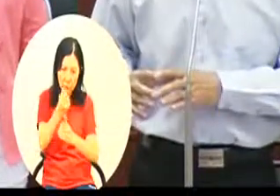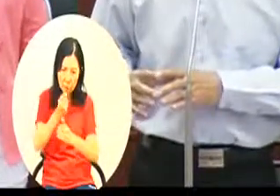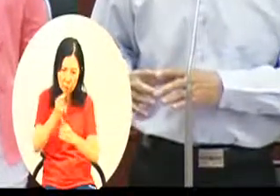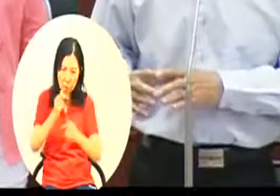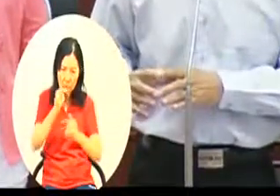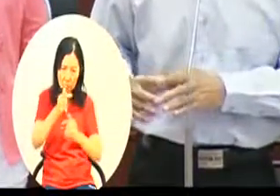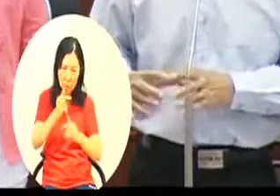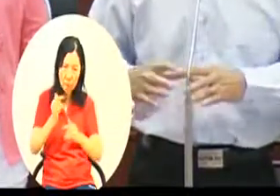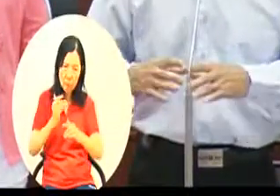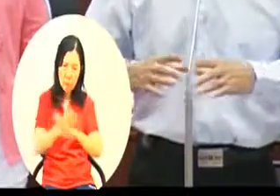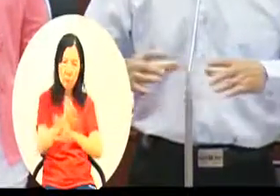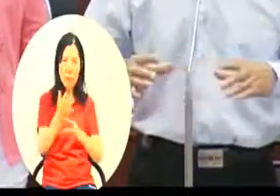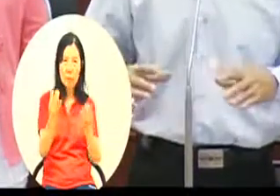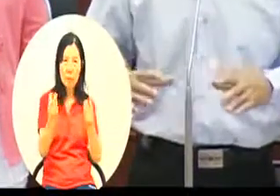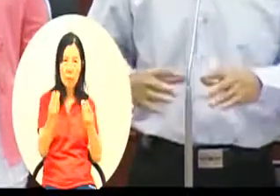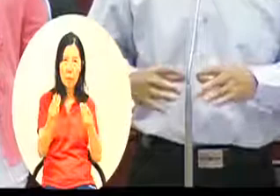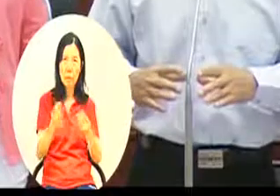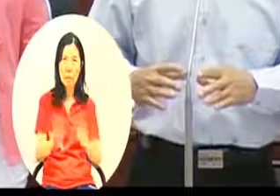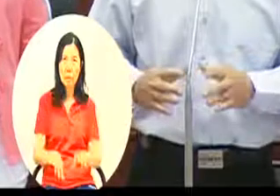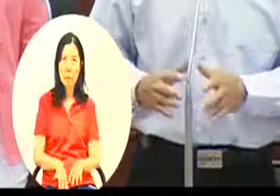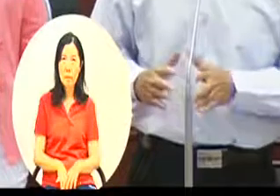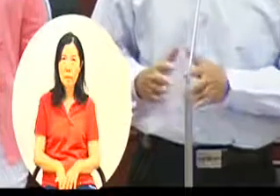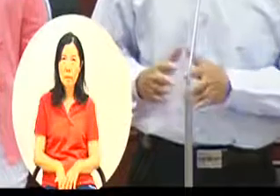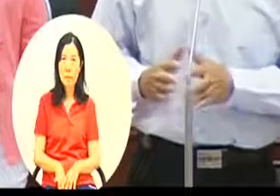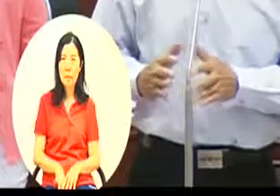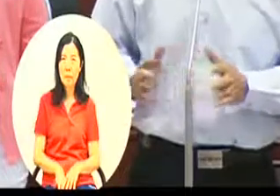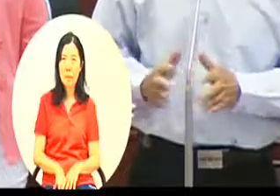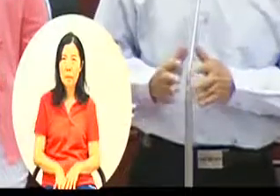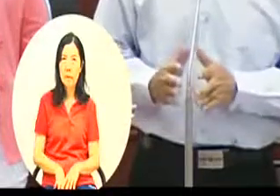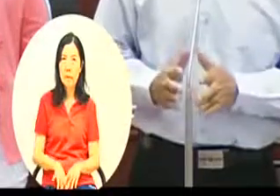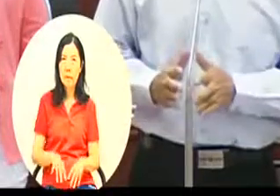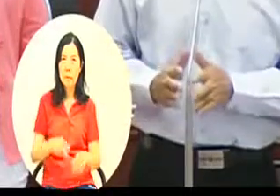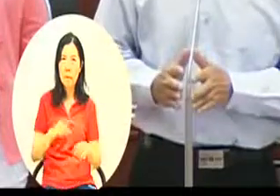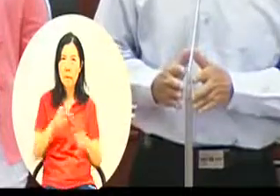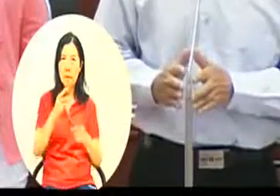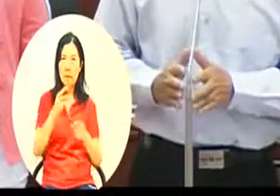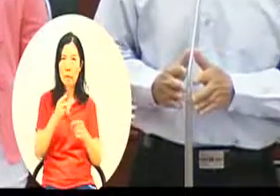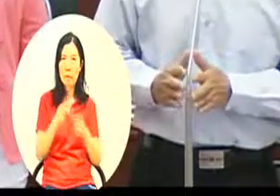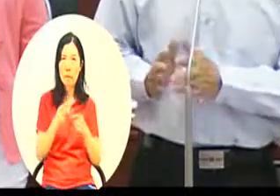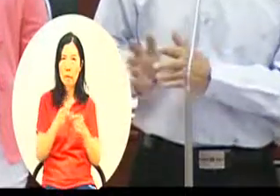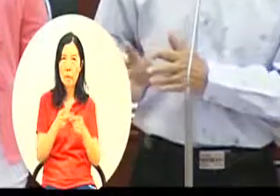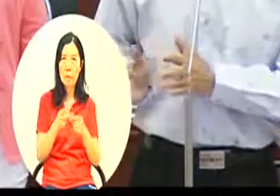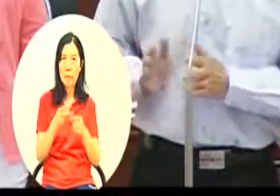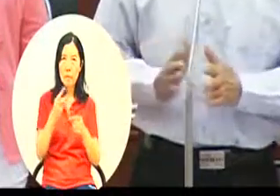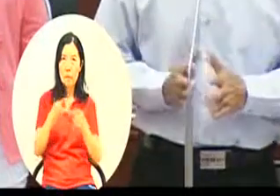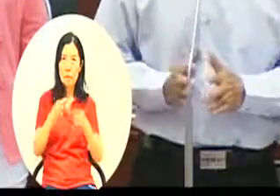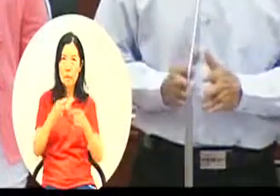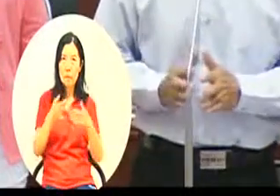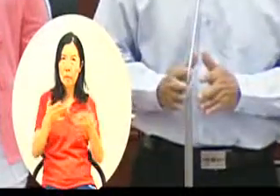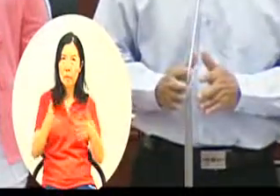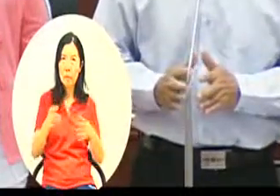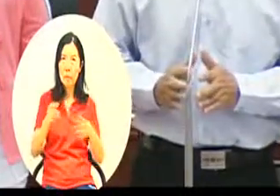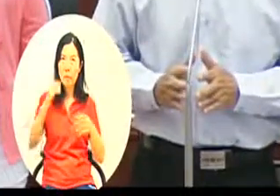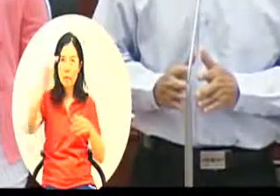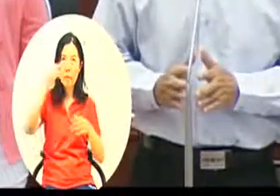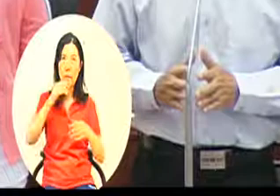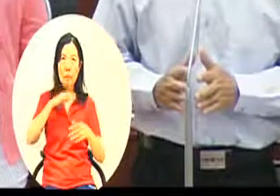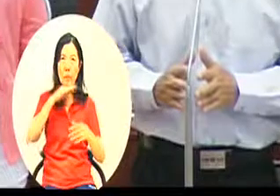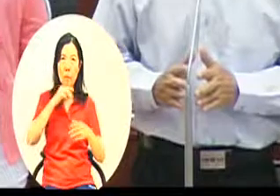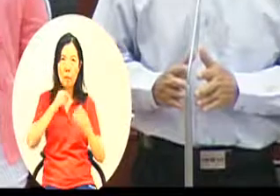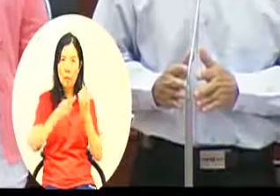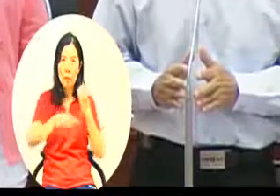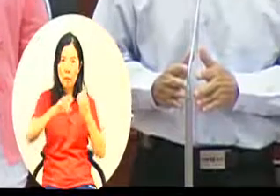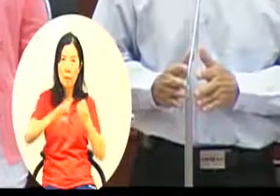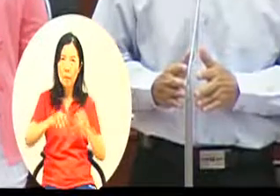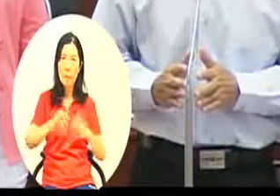准。好，那至于说那个2年多那个是在高等法院那边所判决的一个刑